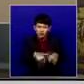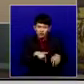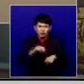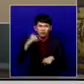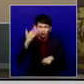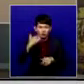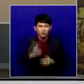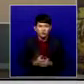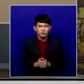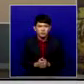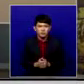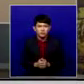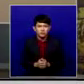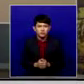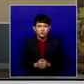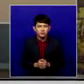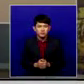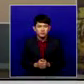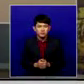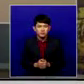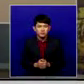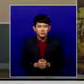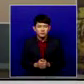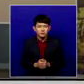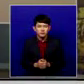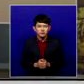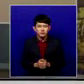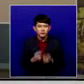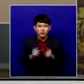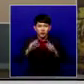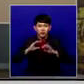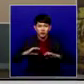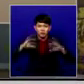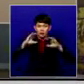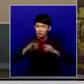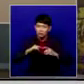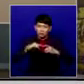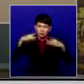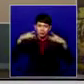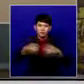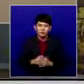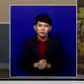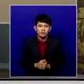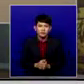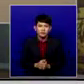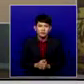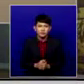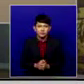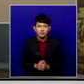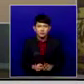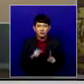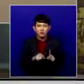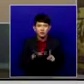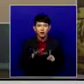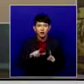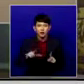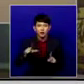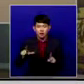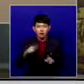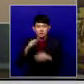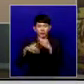วนี่ไงแต่รัฐบาลชุดนี้ตรงข้ามหมดเลยแล้ว 1.5 ล้านล้านไปพัฒนา